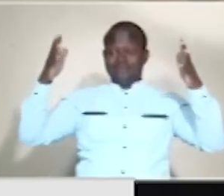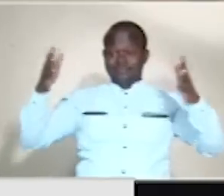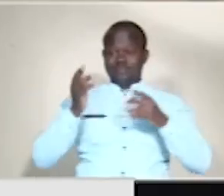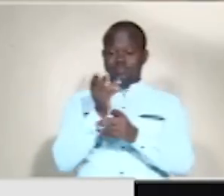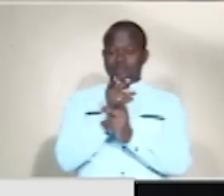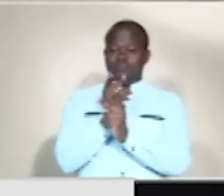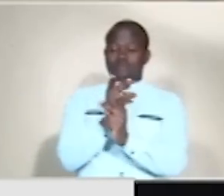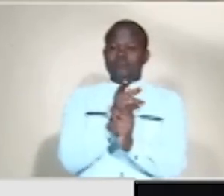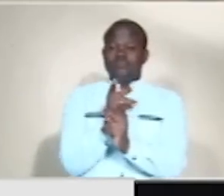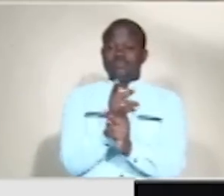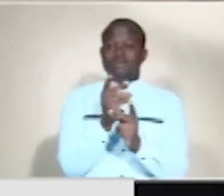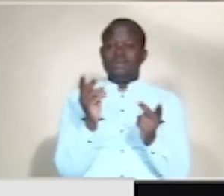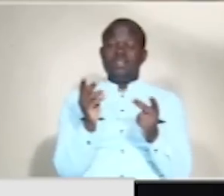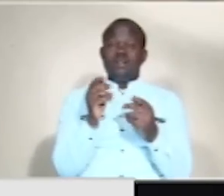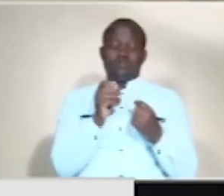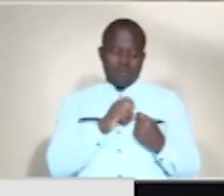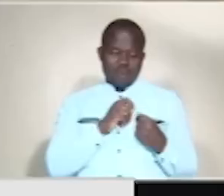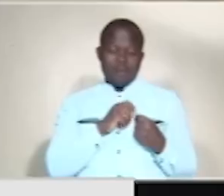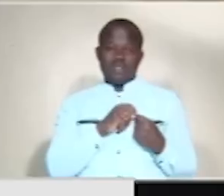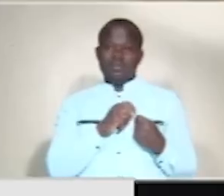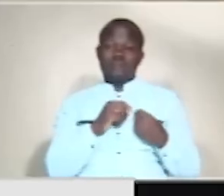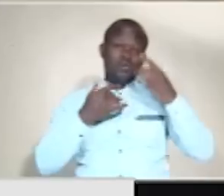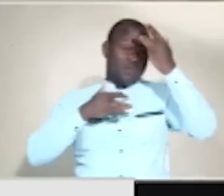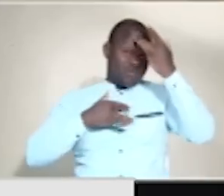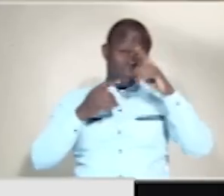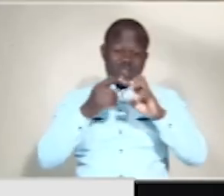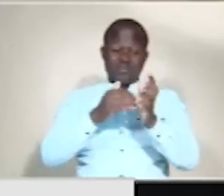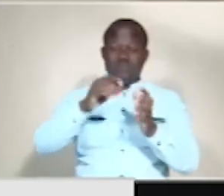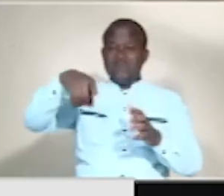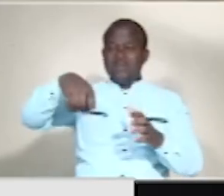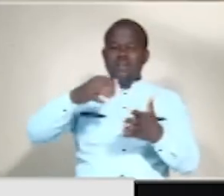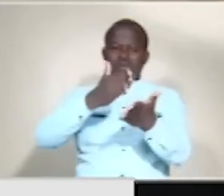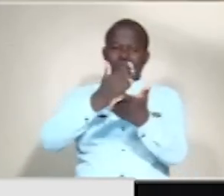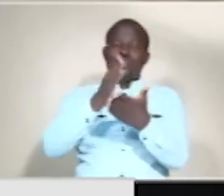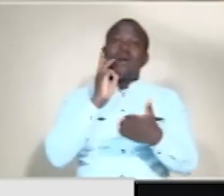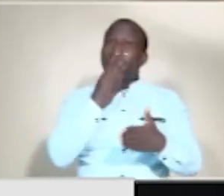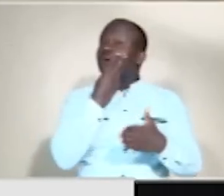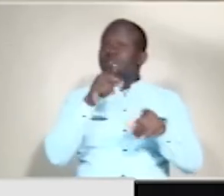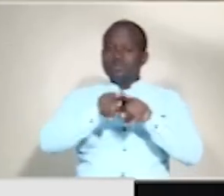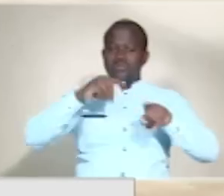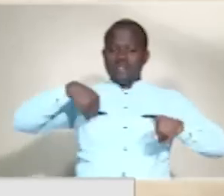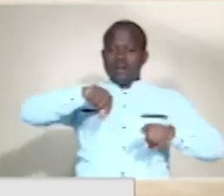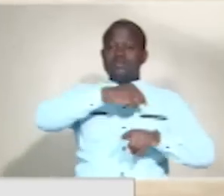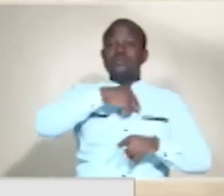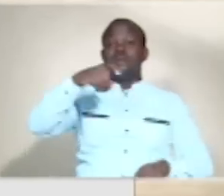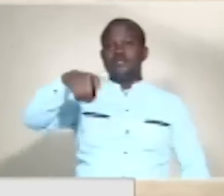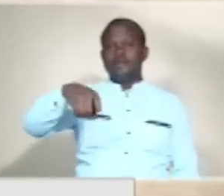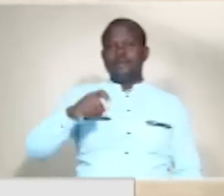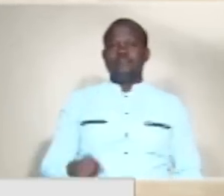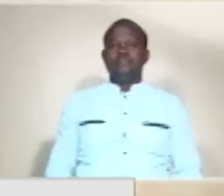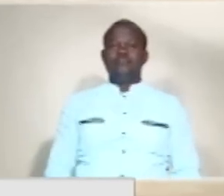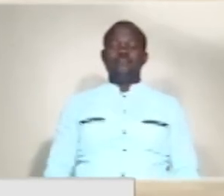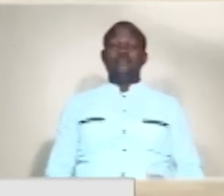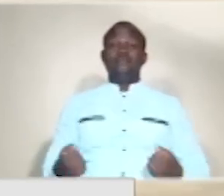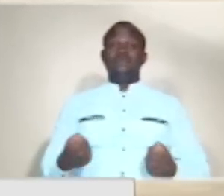cyita ku bababaye kandi baba bakeneye kuko amazi natwe tuba tuyakeneye ingaruka biri